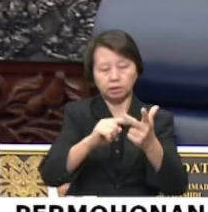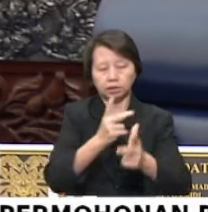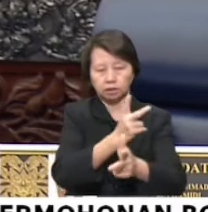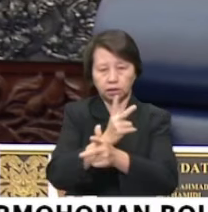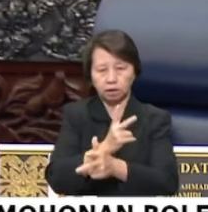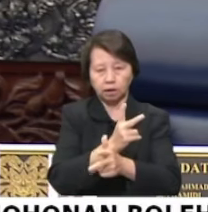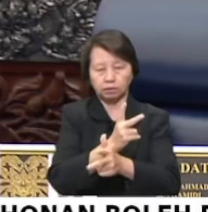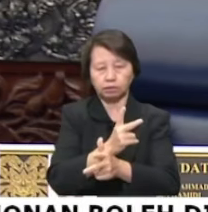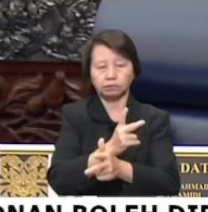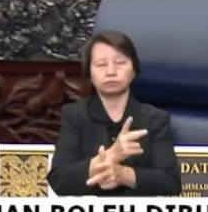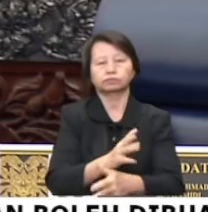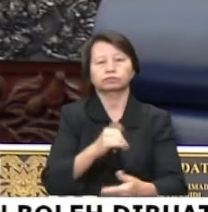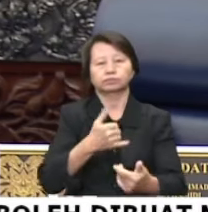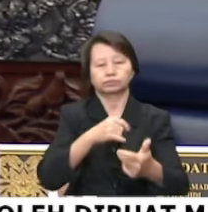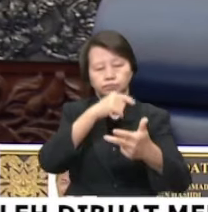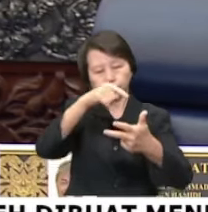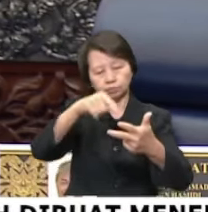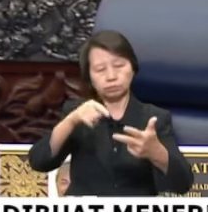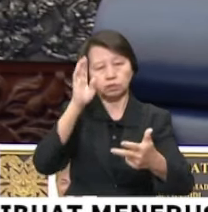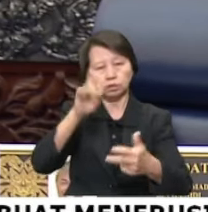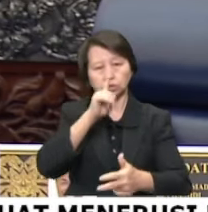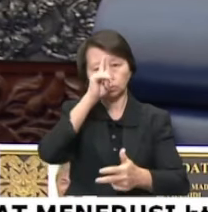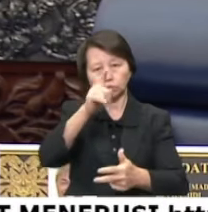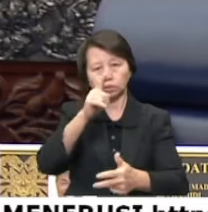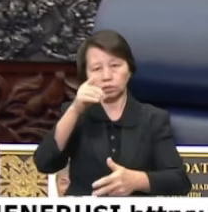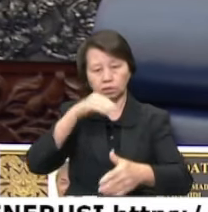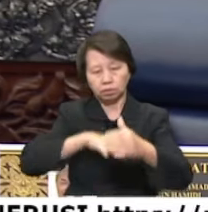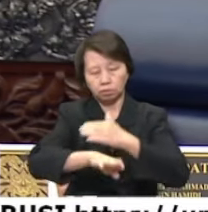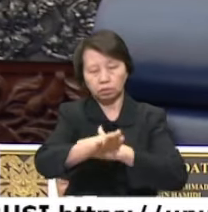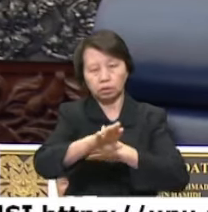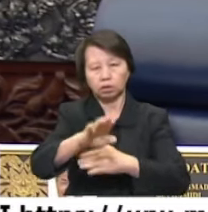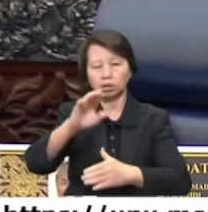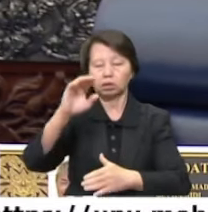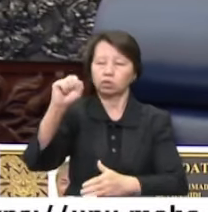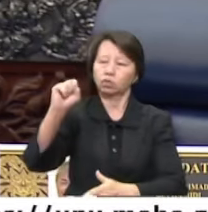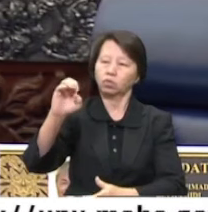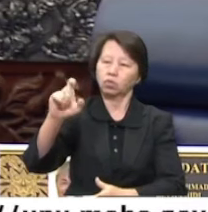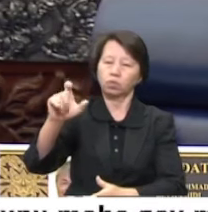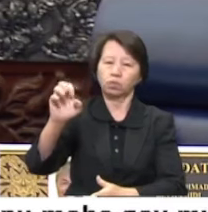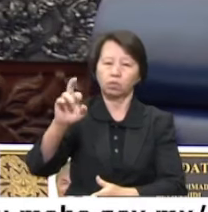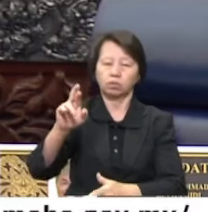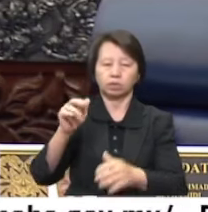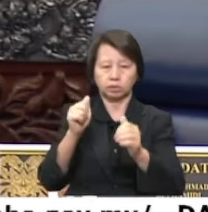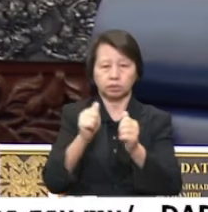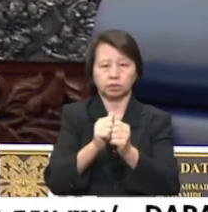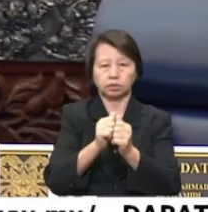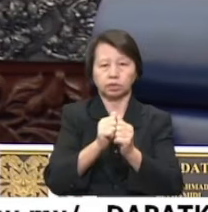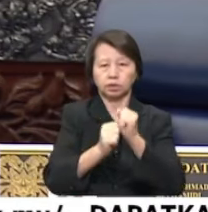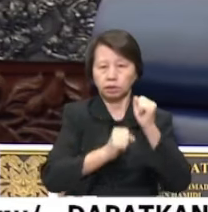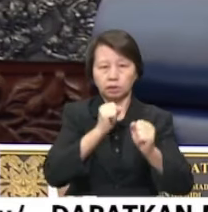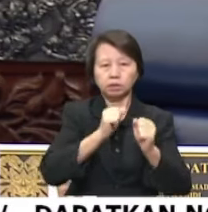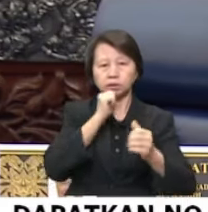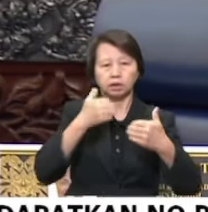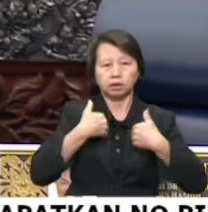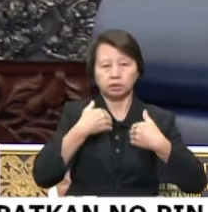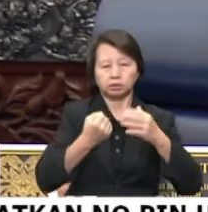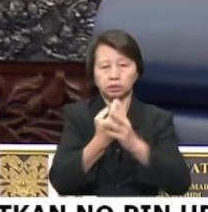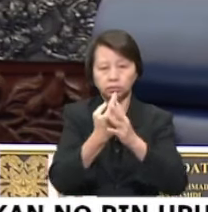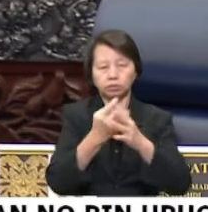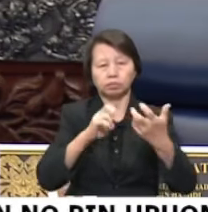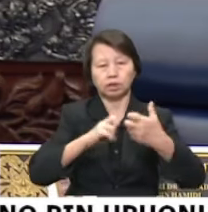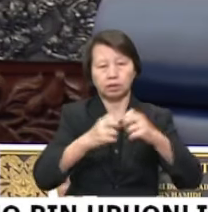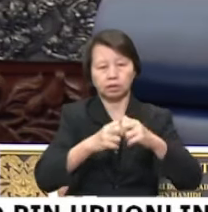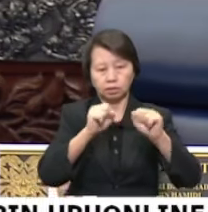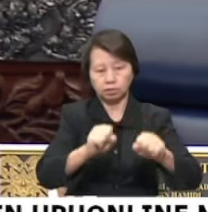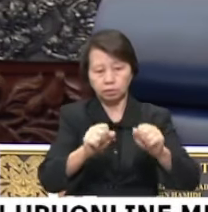selia. Pendekatan ini akan memastikan kemasukan sumber solar yang bersifat intermittent dengan izin tidak akan menjejaskan keupayaan